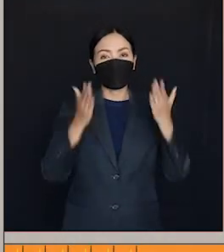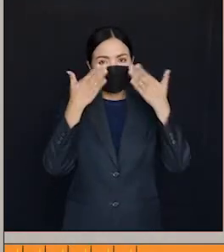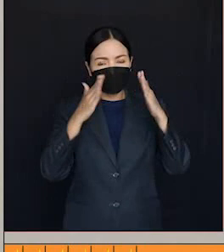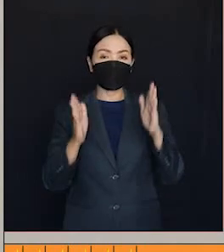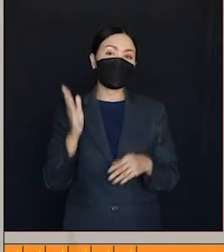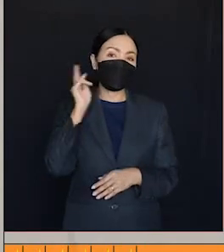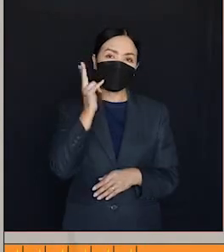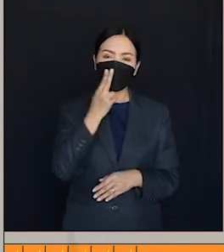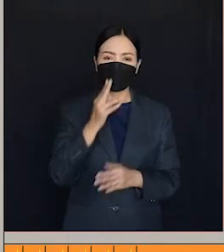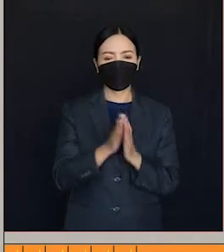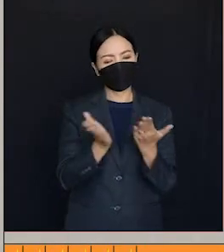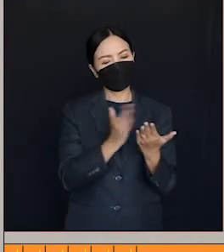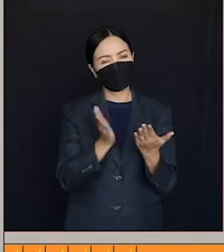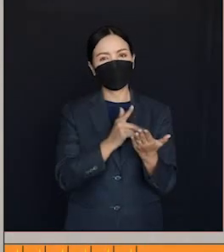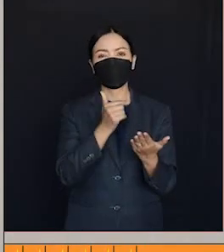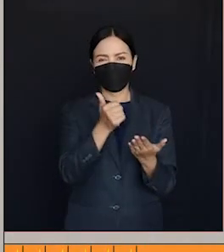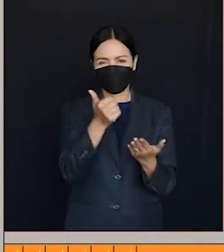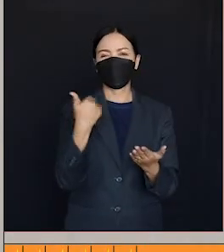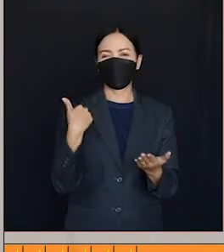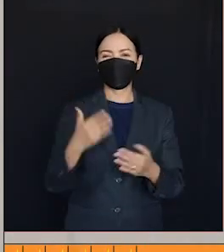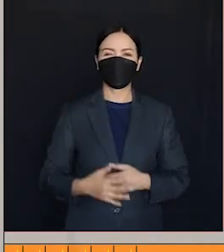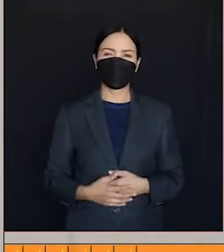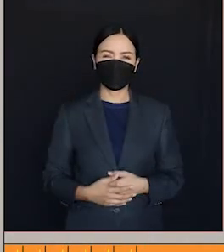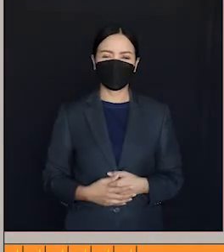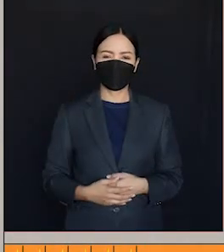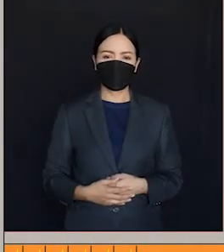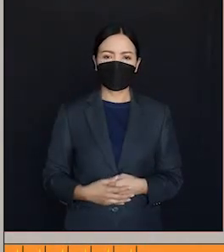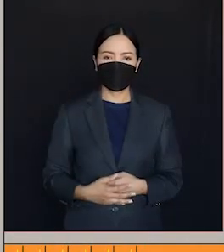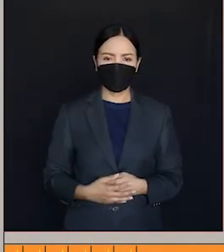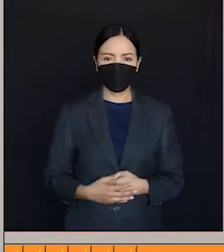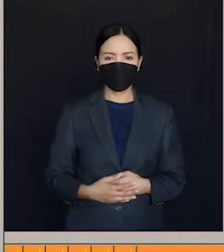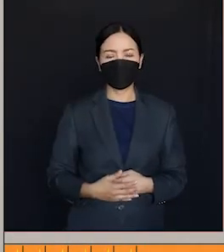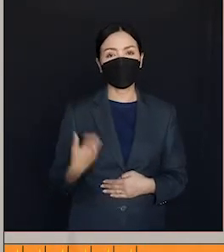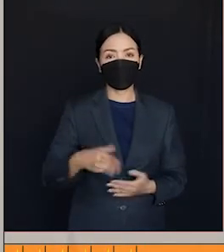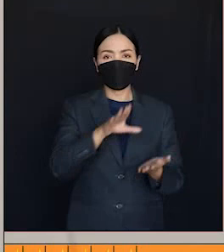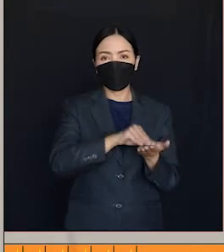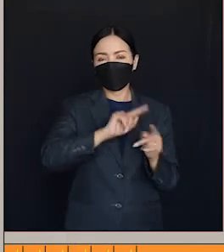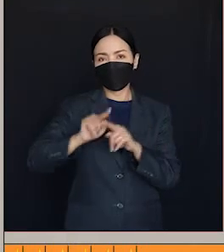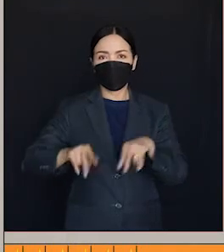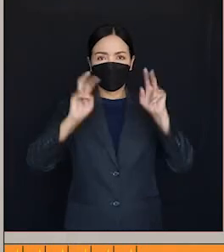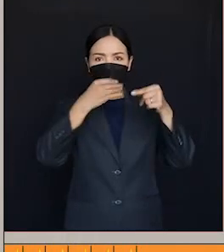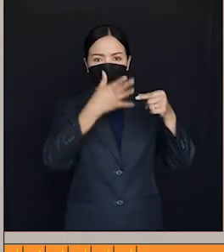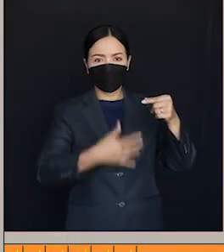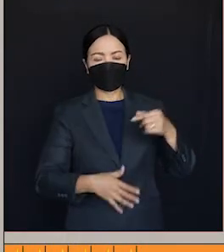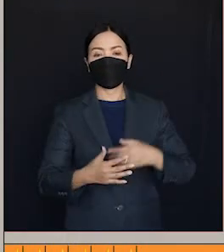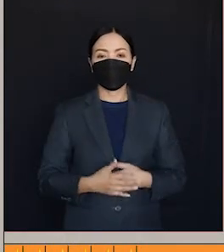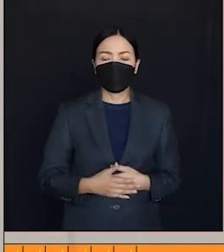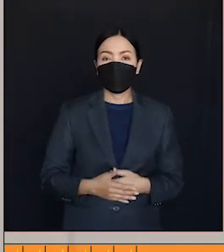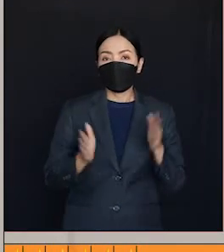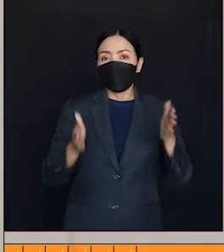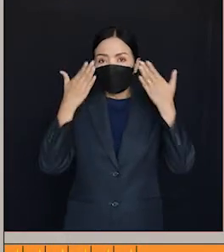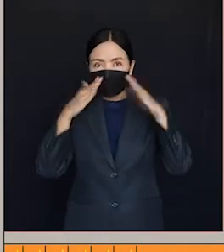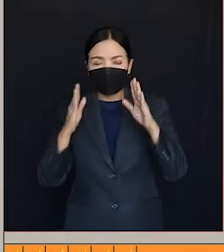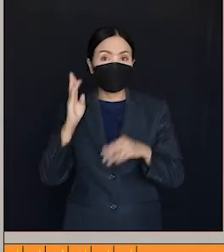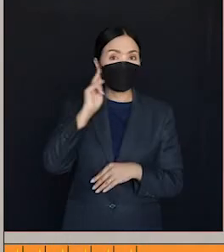ดหรือคนหูหนวกเองครับจะได้มีหนังสืออ่านมากขึ้นด้วย ใช ่ใช่ข้อมูลก็มันมีข้อมูลหลากหลายเรื่องราวที่แม้กระทั่งว่าคนตาบอด